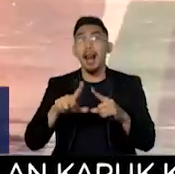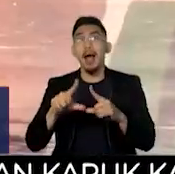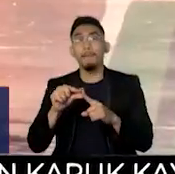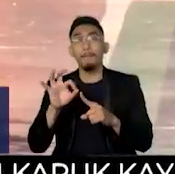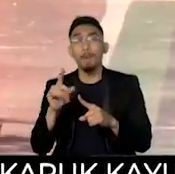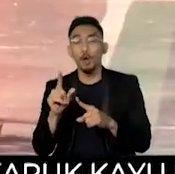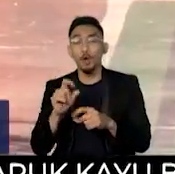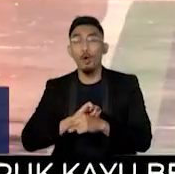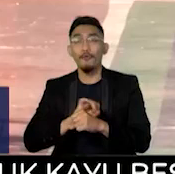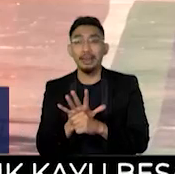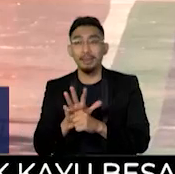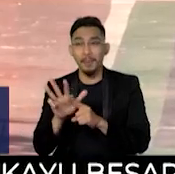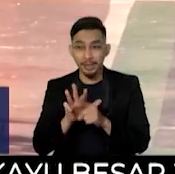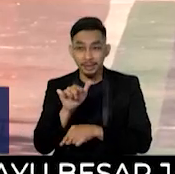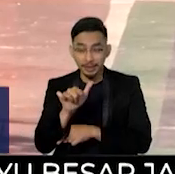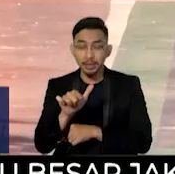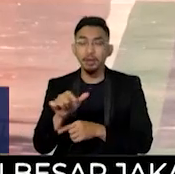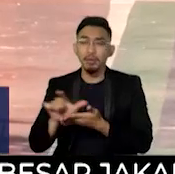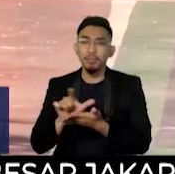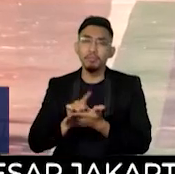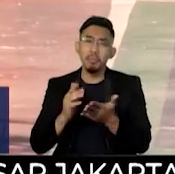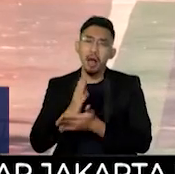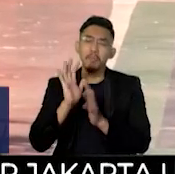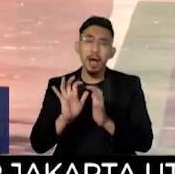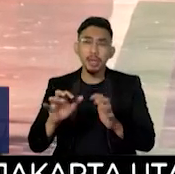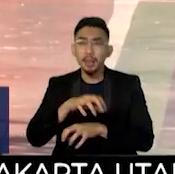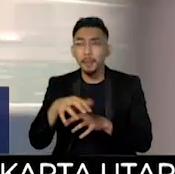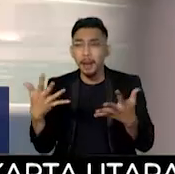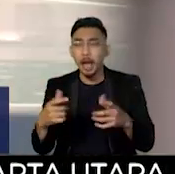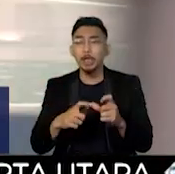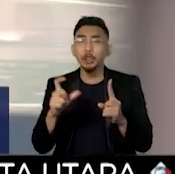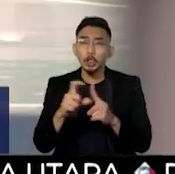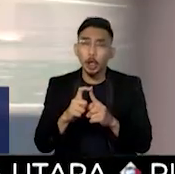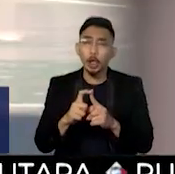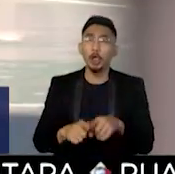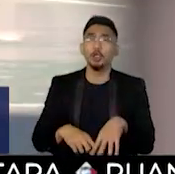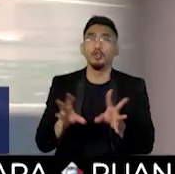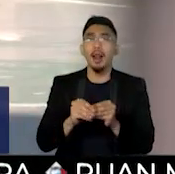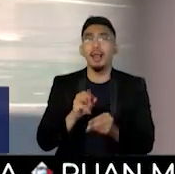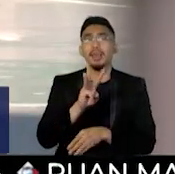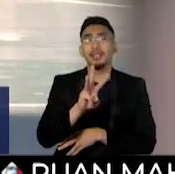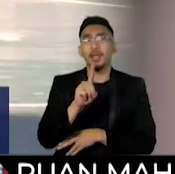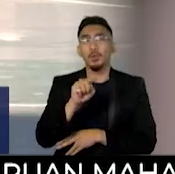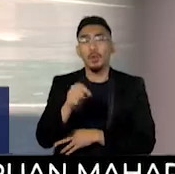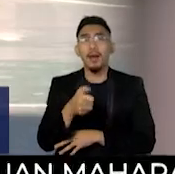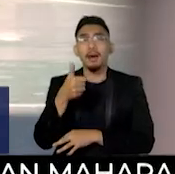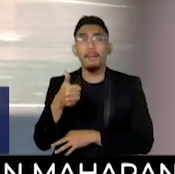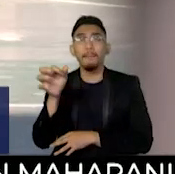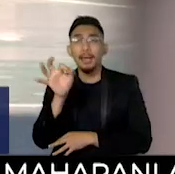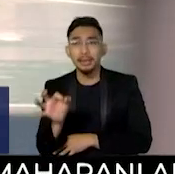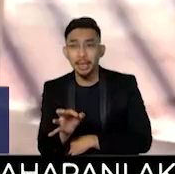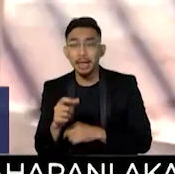pelanggaran penyelenggaraan PTM paling banyak terjadi di jenjang SD, yaitu sebanyak 31,6% dan disusul jenjang